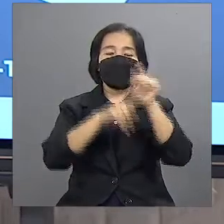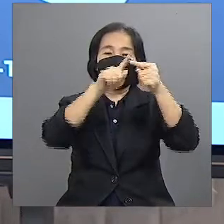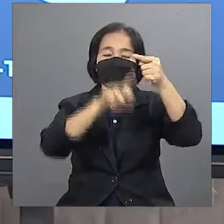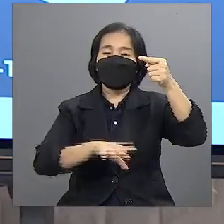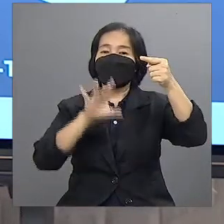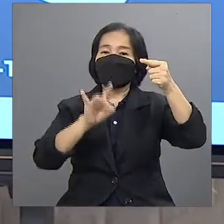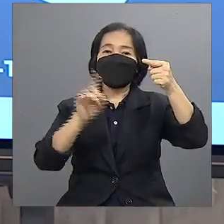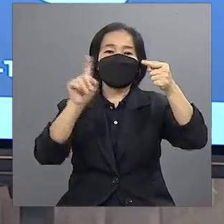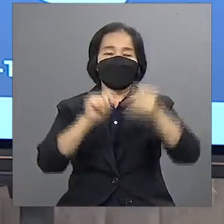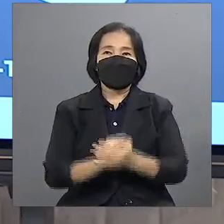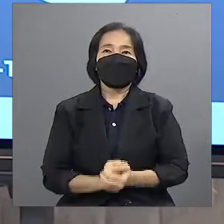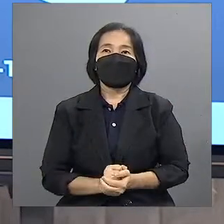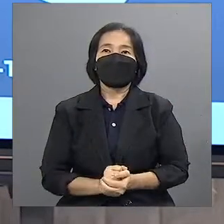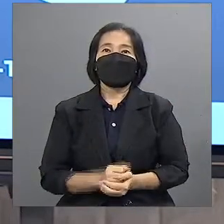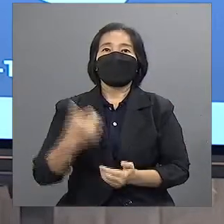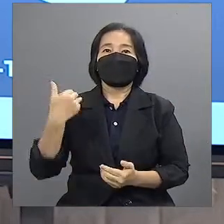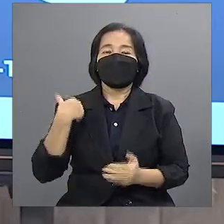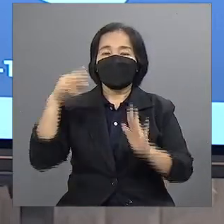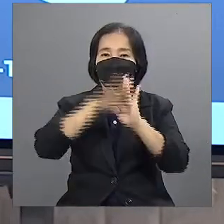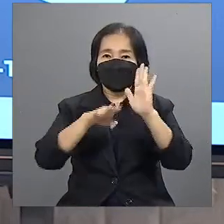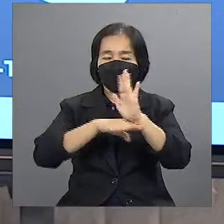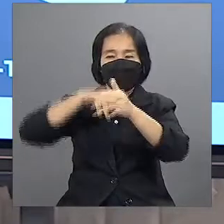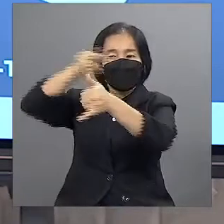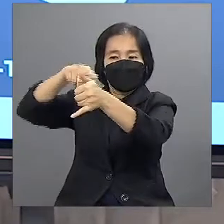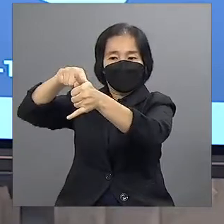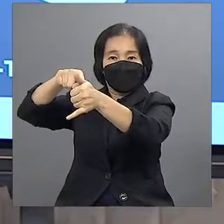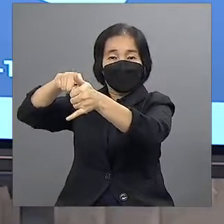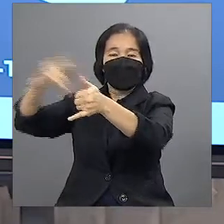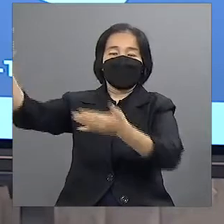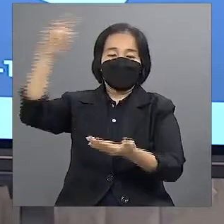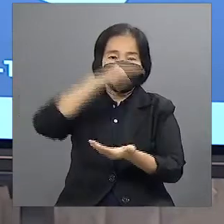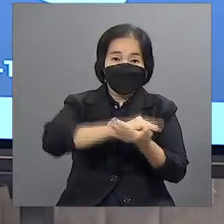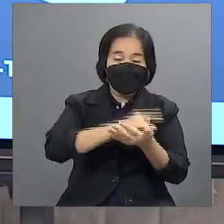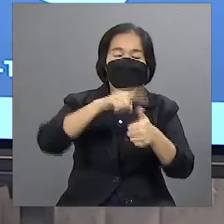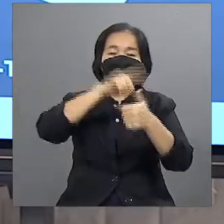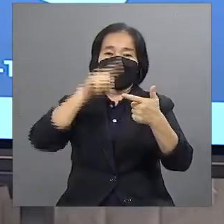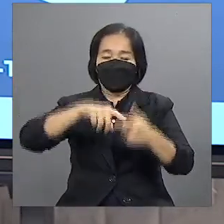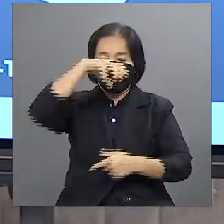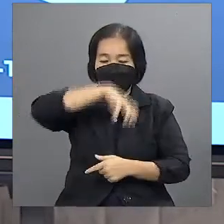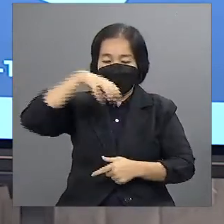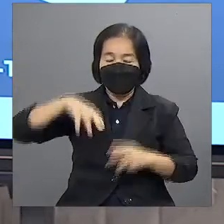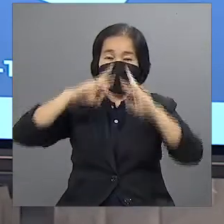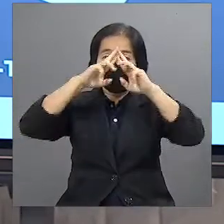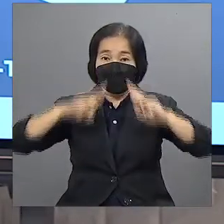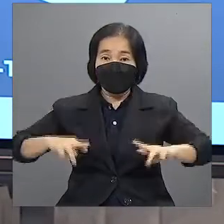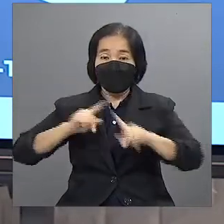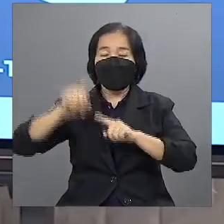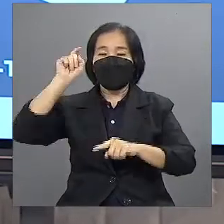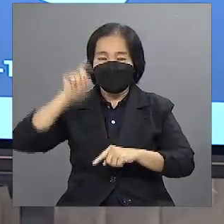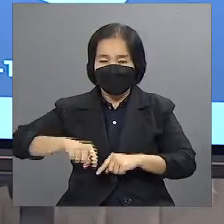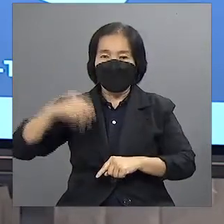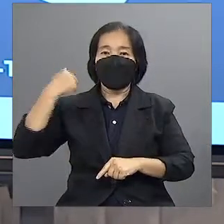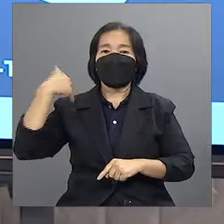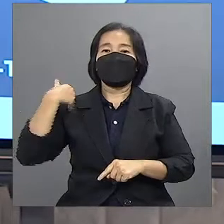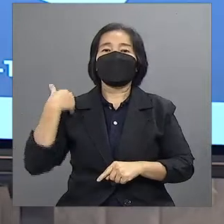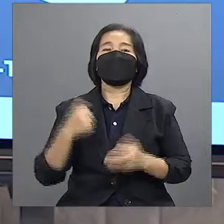on Palace when he walked around toผู้ประกอบการก็ขอ เหืกัน รายเล็ รายกลางค